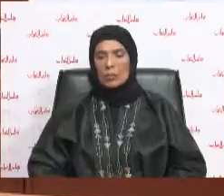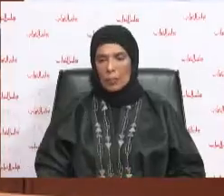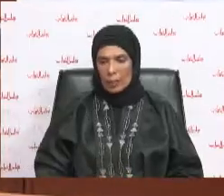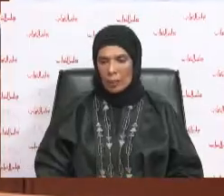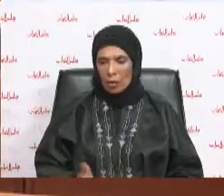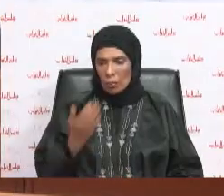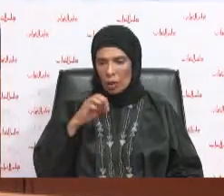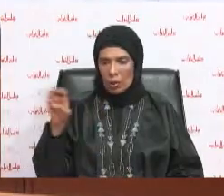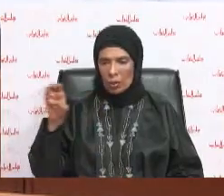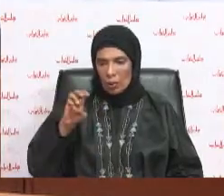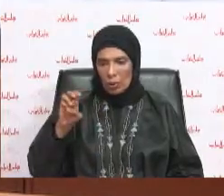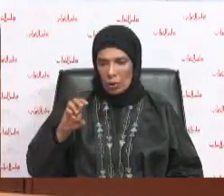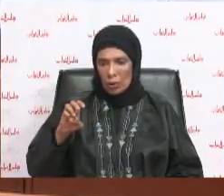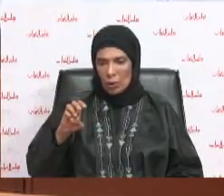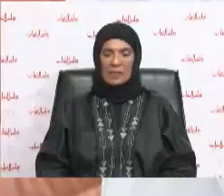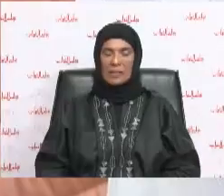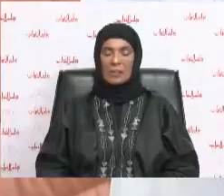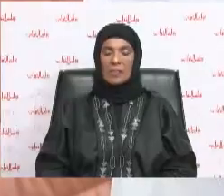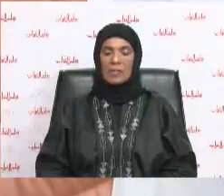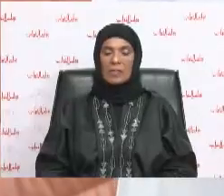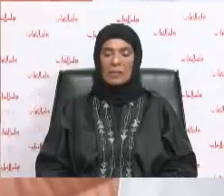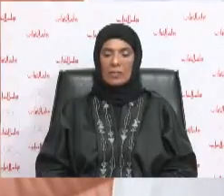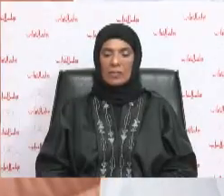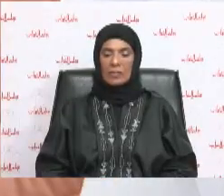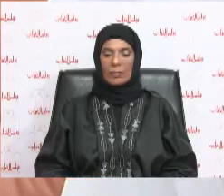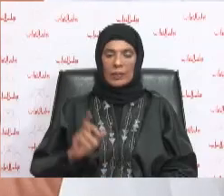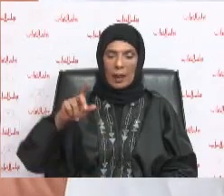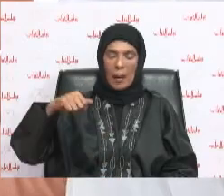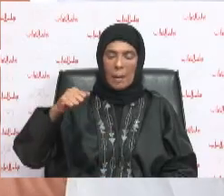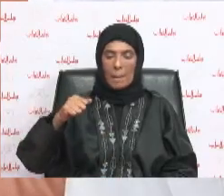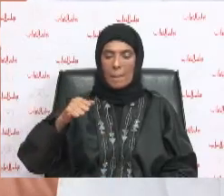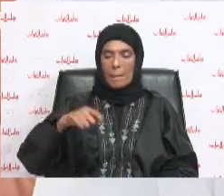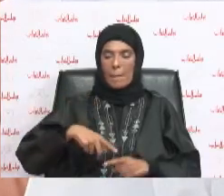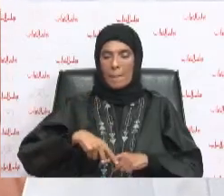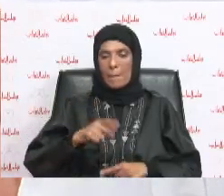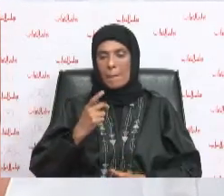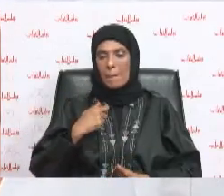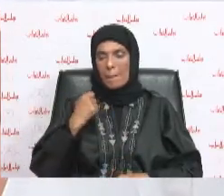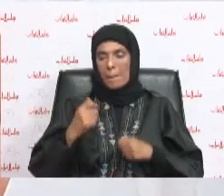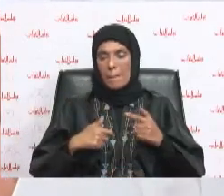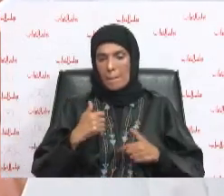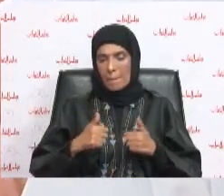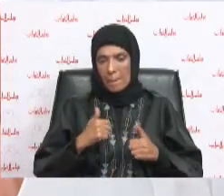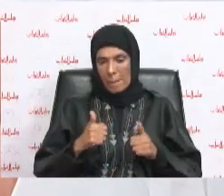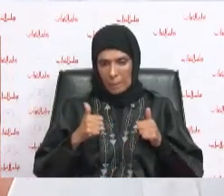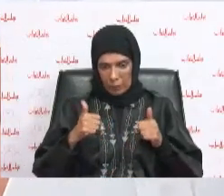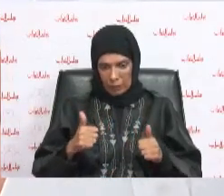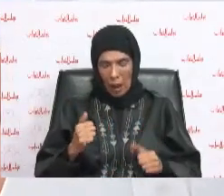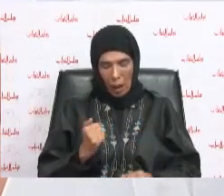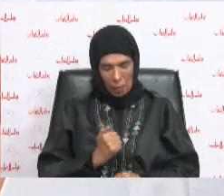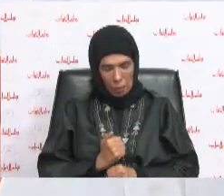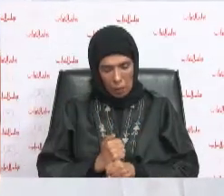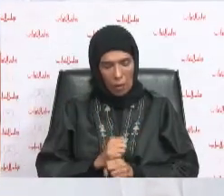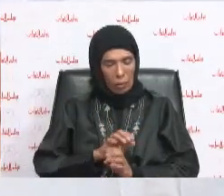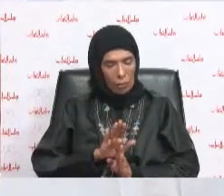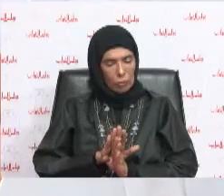حوالي 7-8 سنة. طيب أقول لك يعني في مثلا وزارة الصناعة والتجارة يجب أن تأخذ مأخذ أن هي